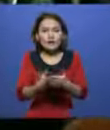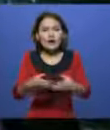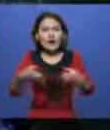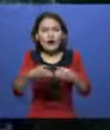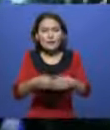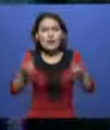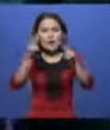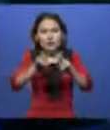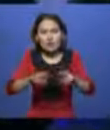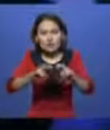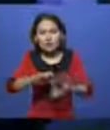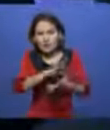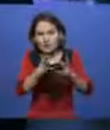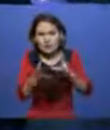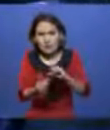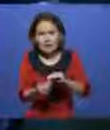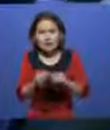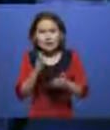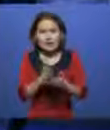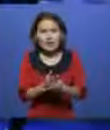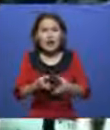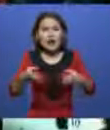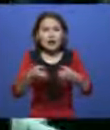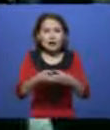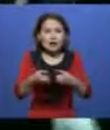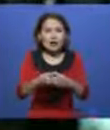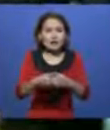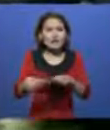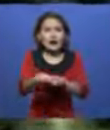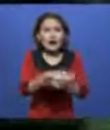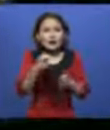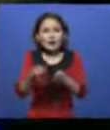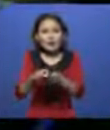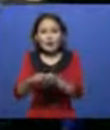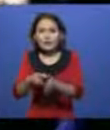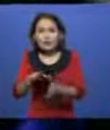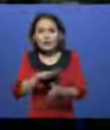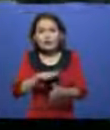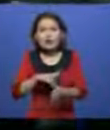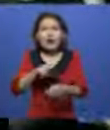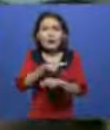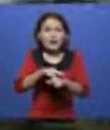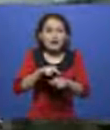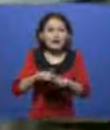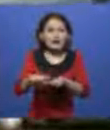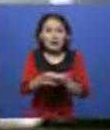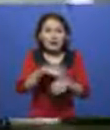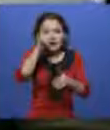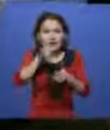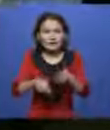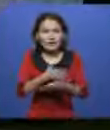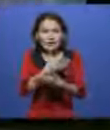жүргізген зерттеу нәтижесі айғақтап отыр. Компания аталған сауалнаманы 2006 жылдан күні бүгінге дейін 8 жыл бойына жүргізіп келген.